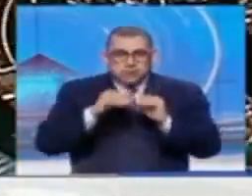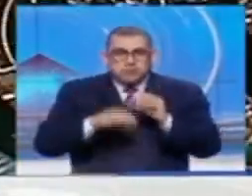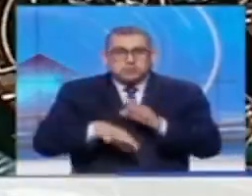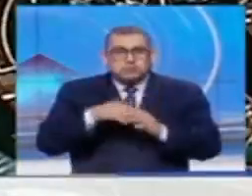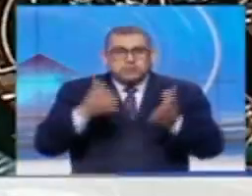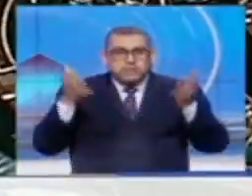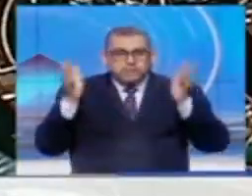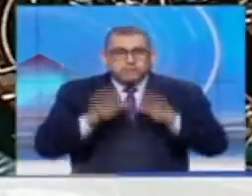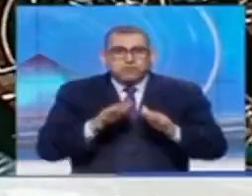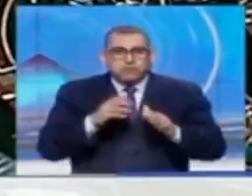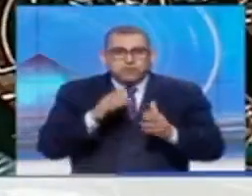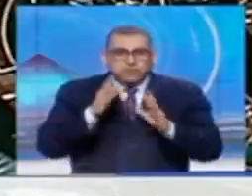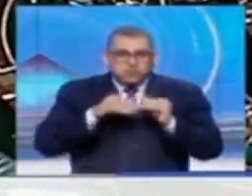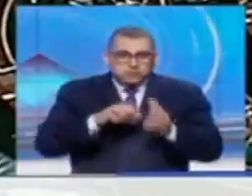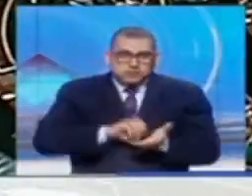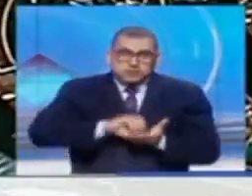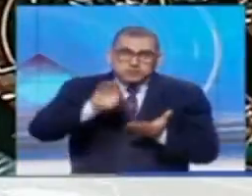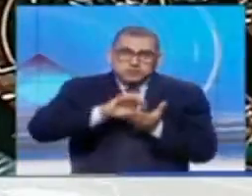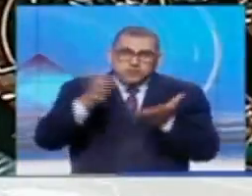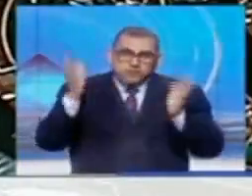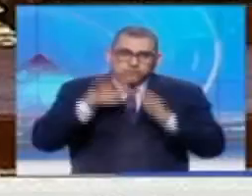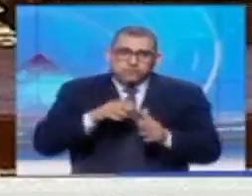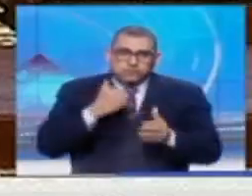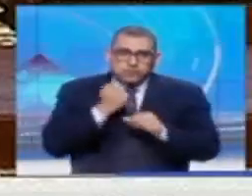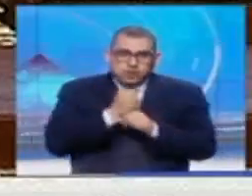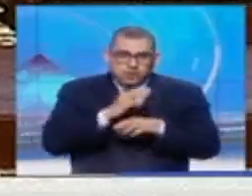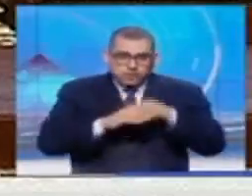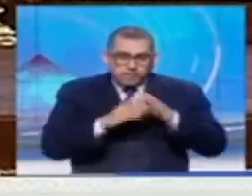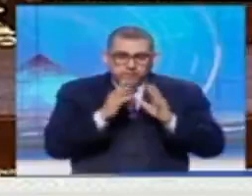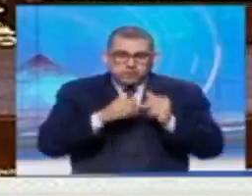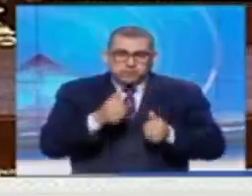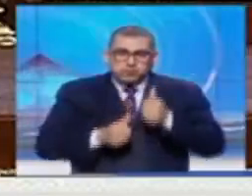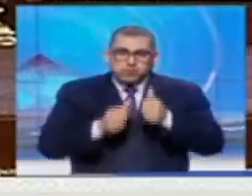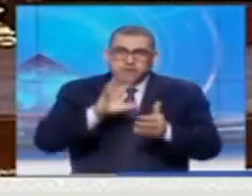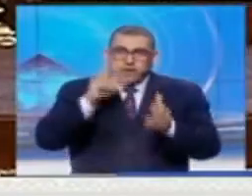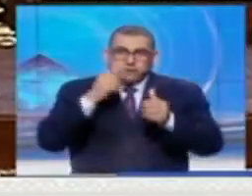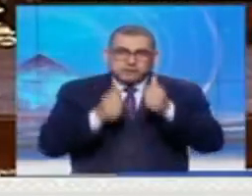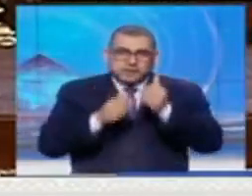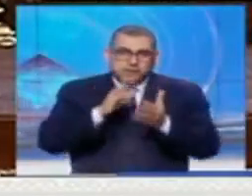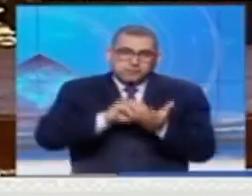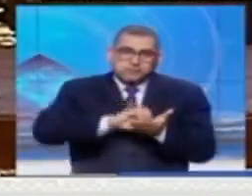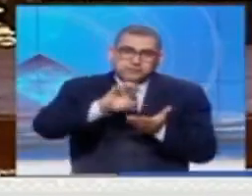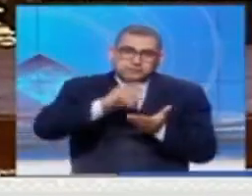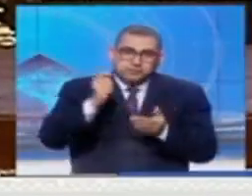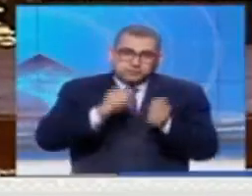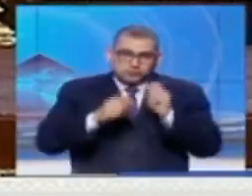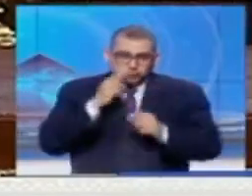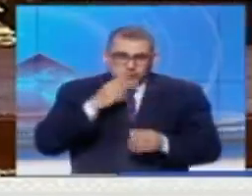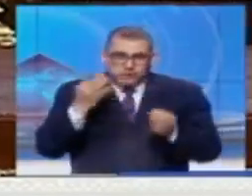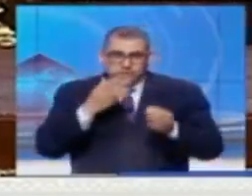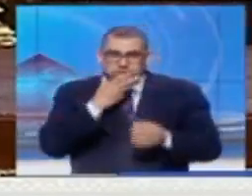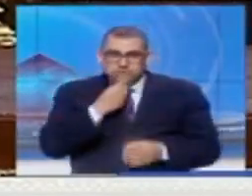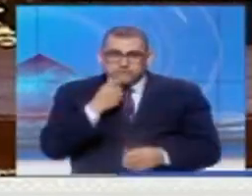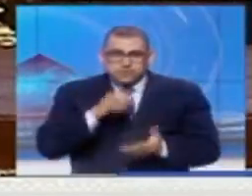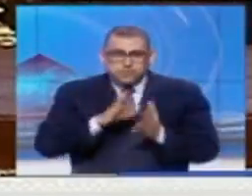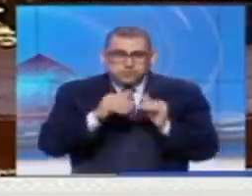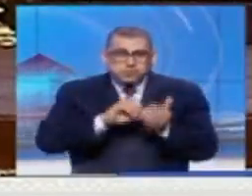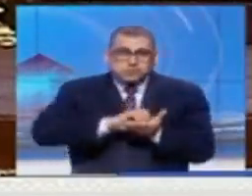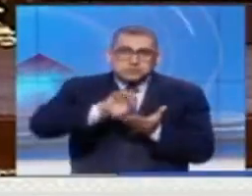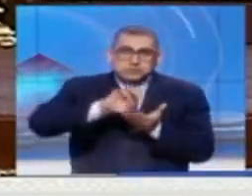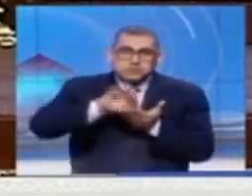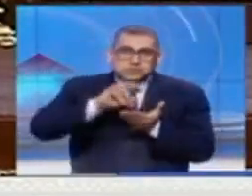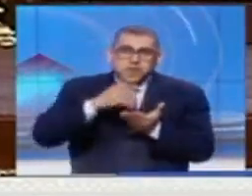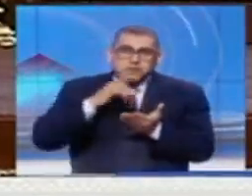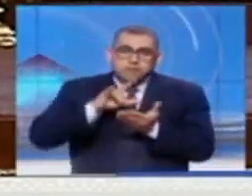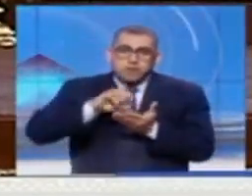خلال زيادة حجم الصادرات وتعزيز قدرة المنتج المحلي على المنافسة في الأسواق العالمية. ولفت إلى أن الصادرات المصرية زادت